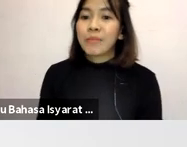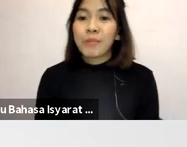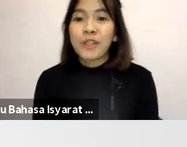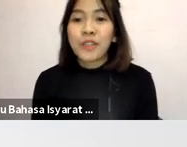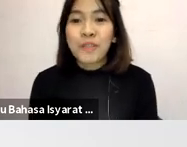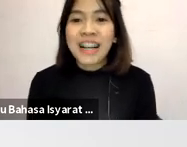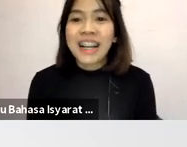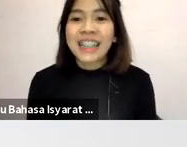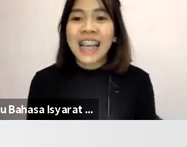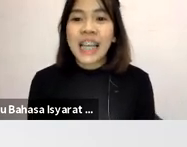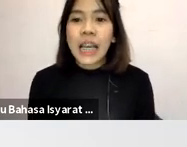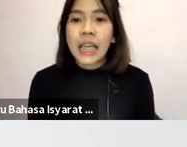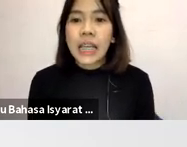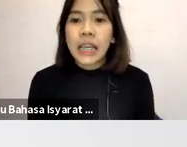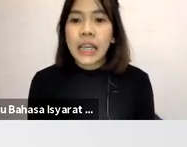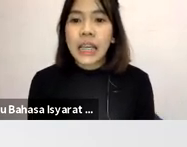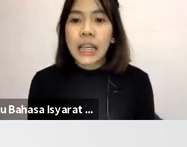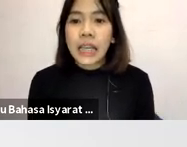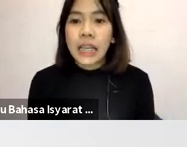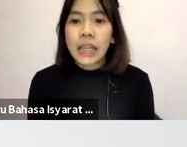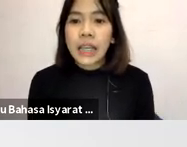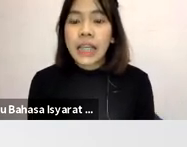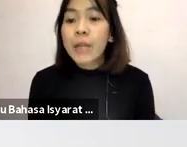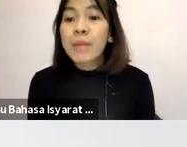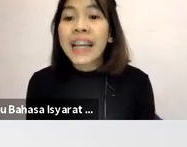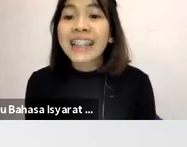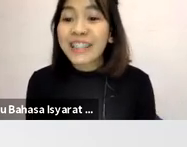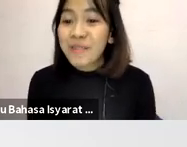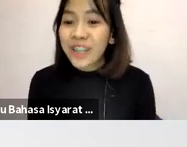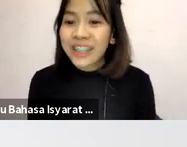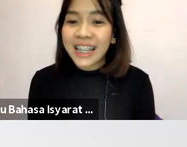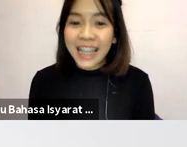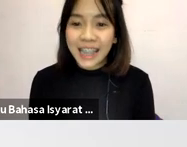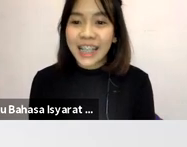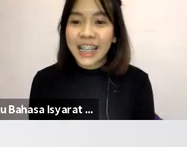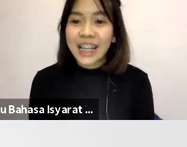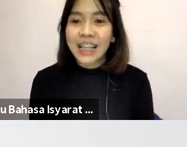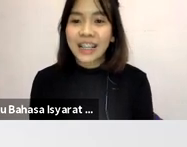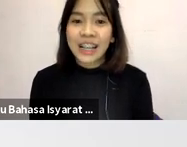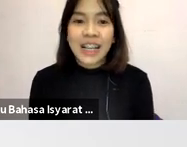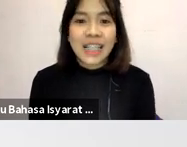sebelum penutup Saya ingin memberikan testimoni